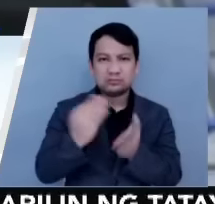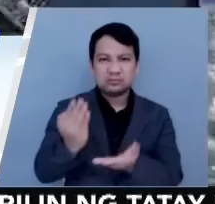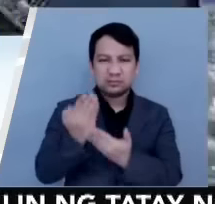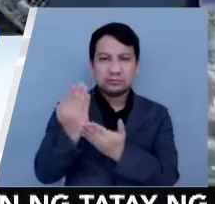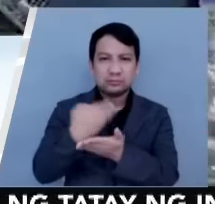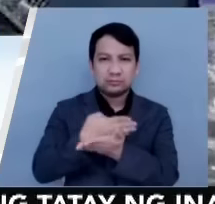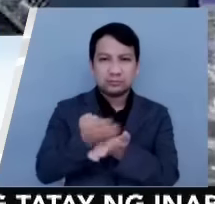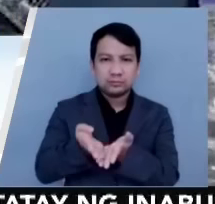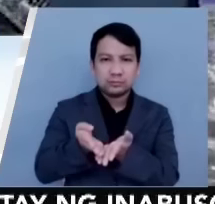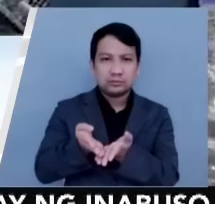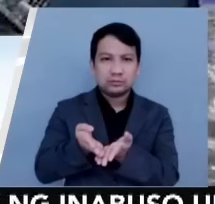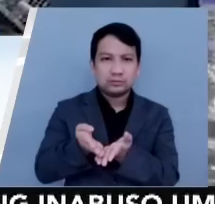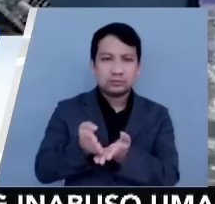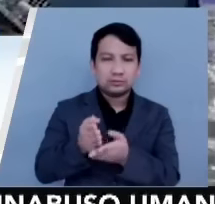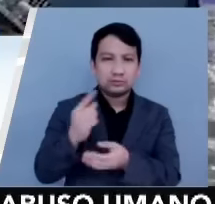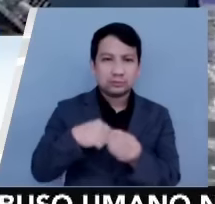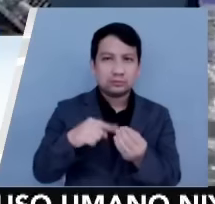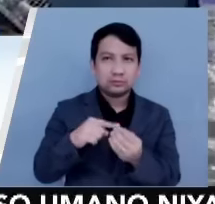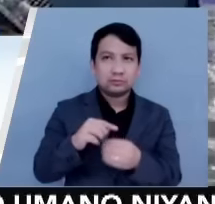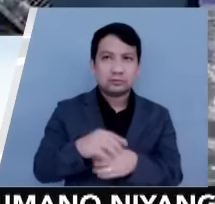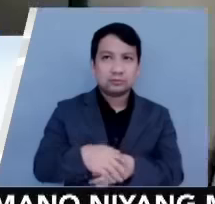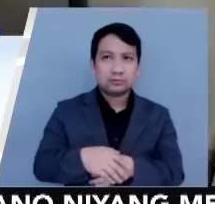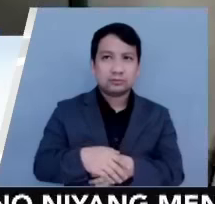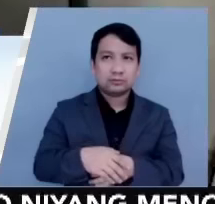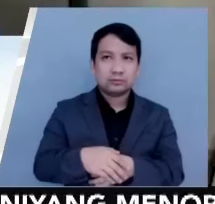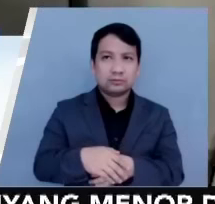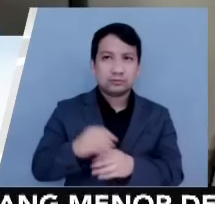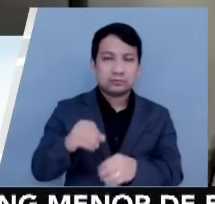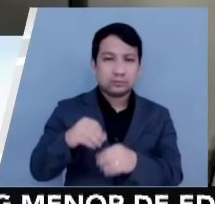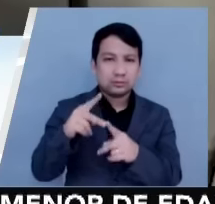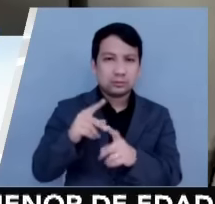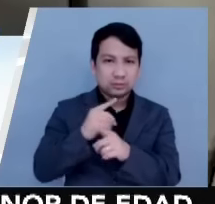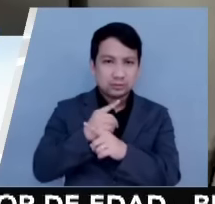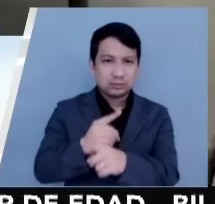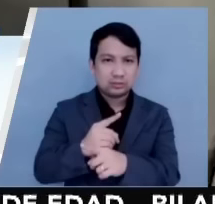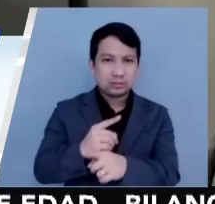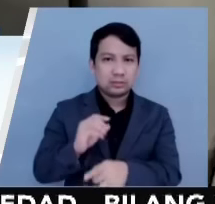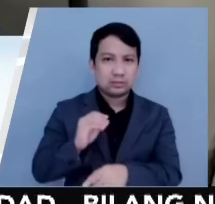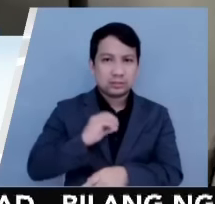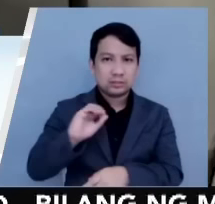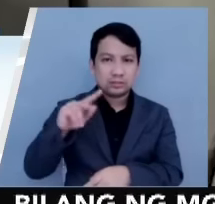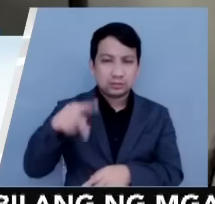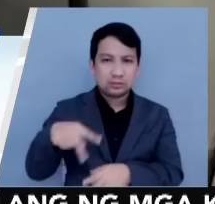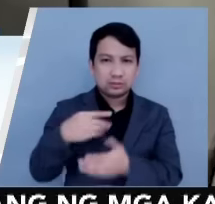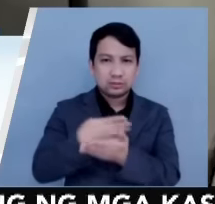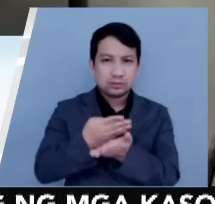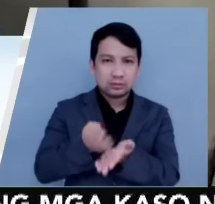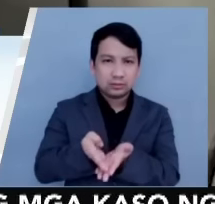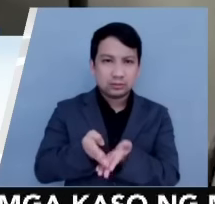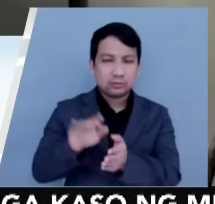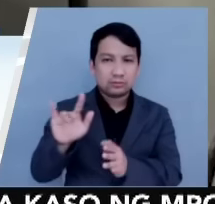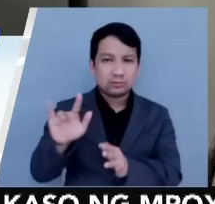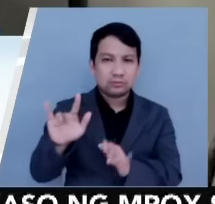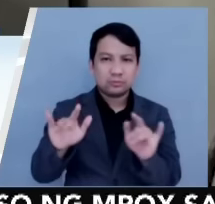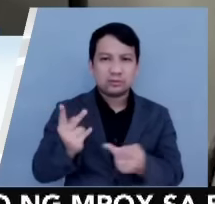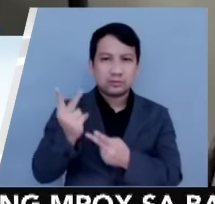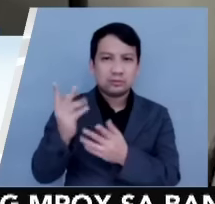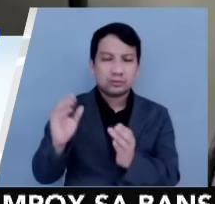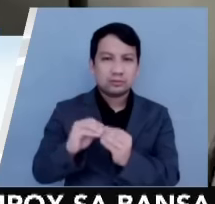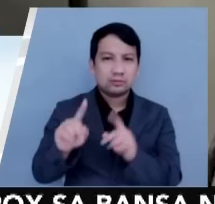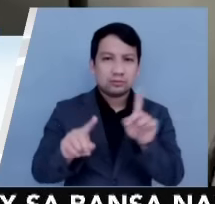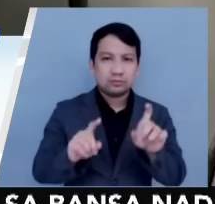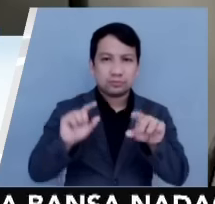ni Duterte. Madam Chair, I will forgo the opportunity to defend the OVP 2025 budget proposal by question and answer, and I